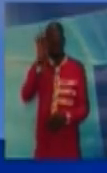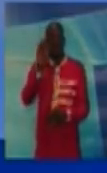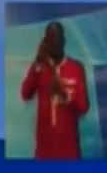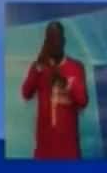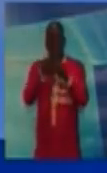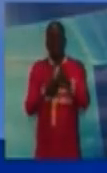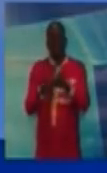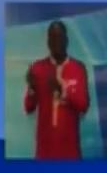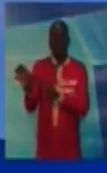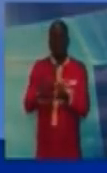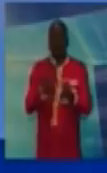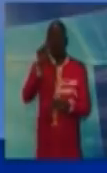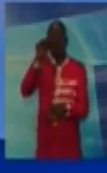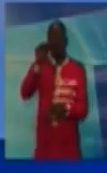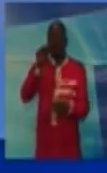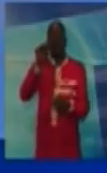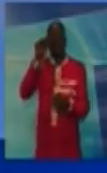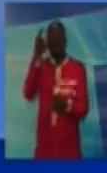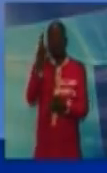se déroule